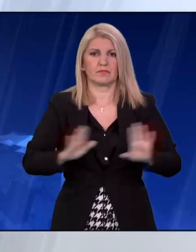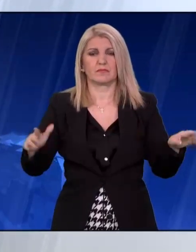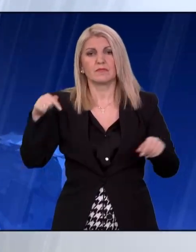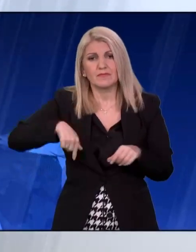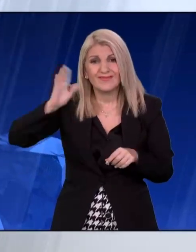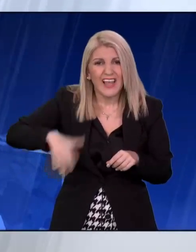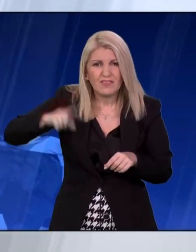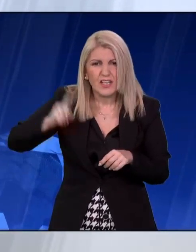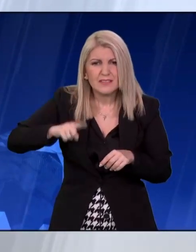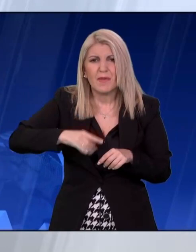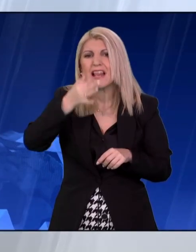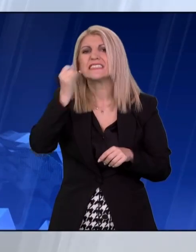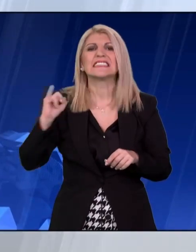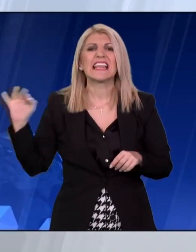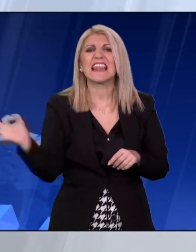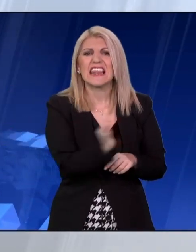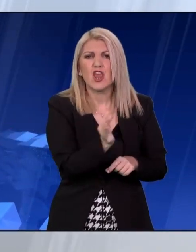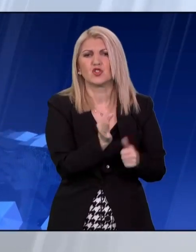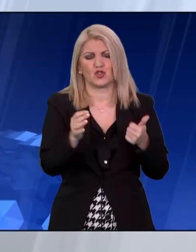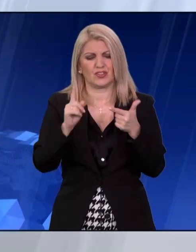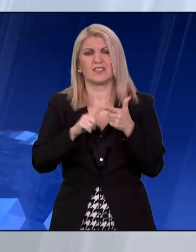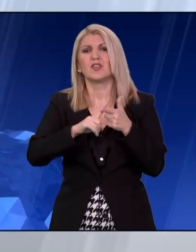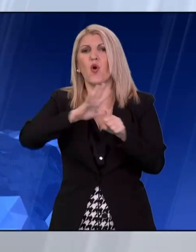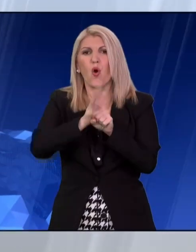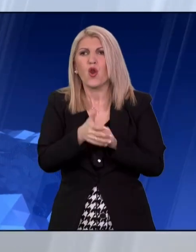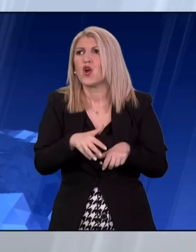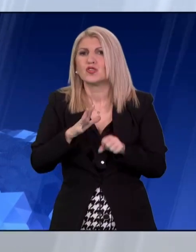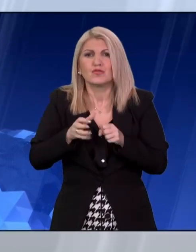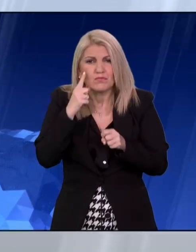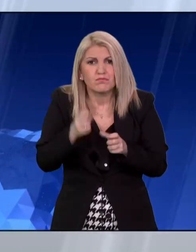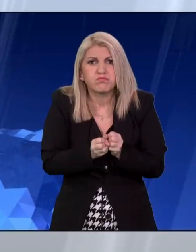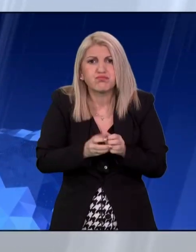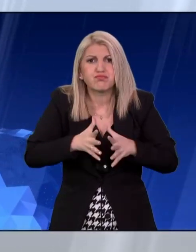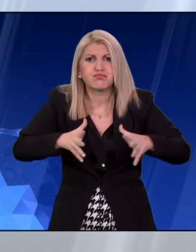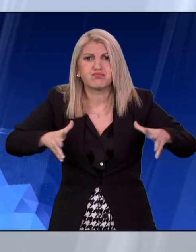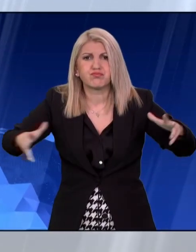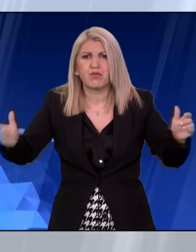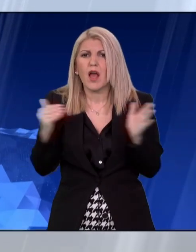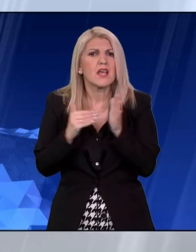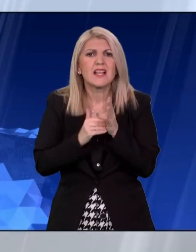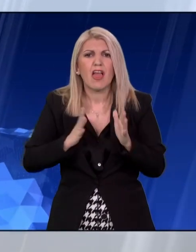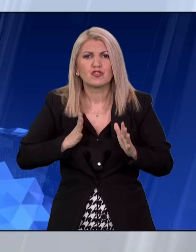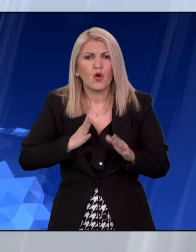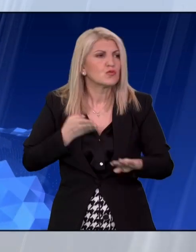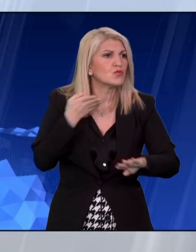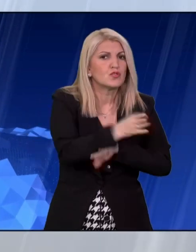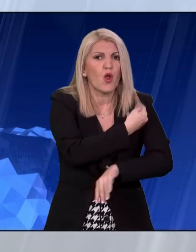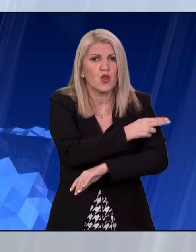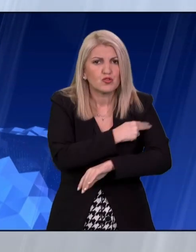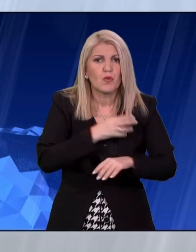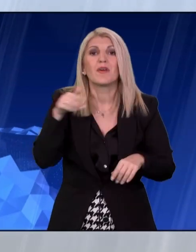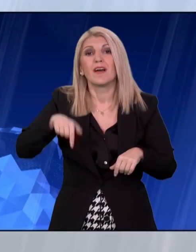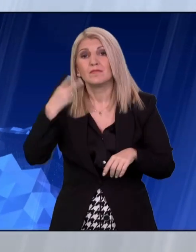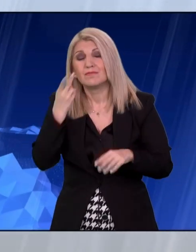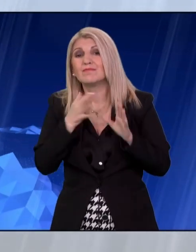ημέρες οι ώσεις και κορονοϊός με χιλιάδες πολίτες να σπεύδουν στα εξωτερικά ιατρεία των νοσοκομείων και τα κρεβάτια στις παθολογικές και πνευμονολογικές